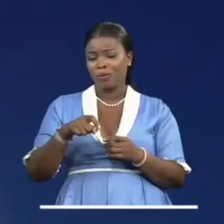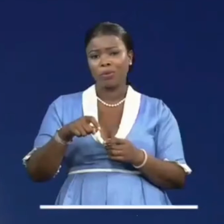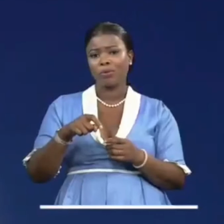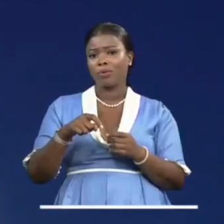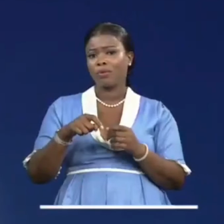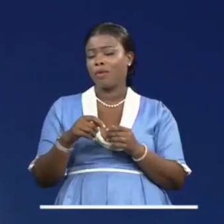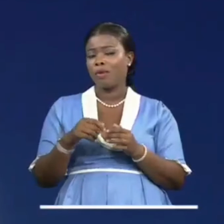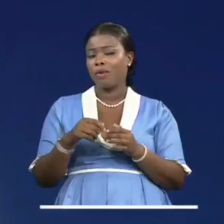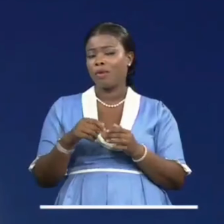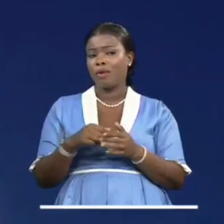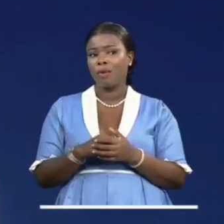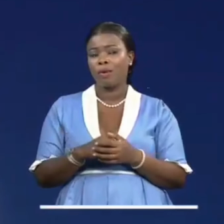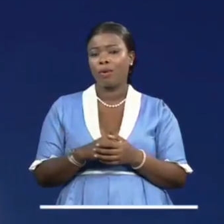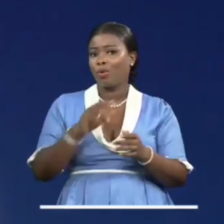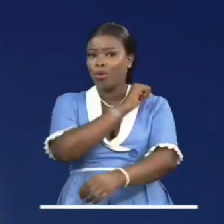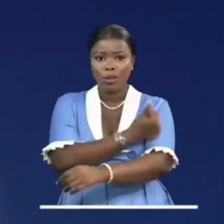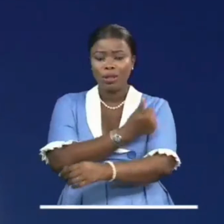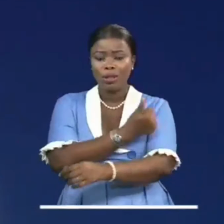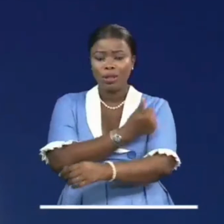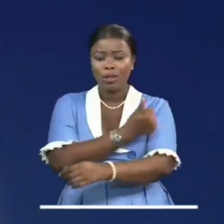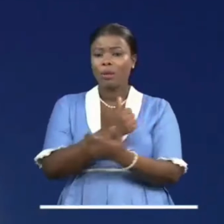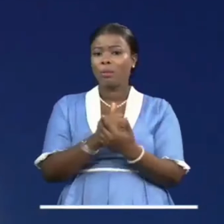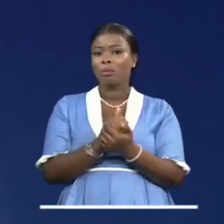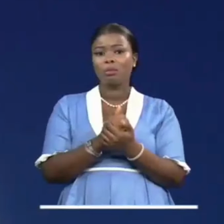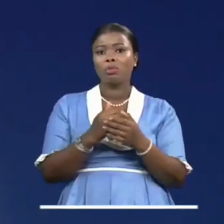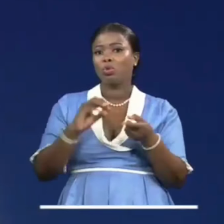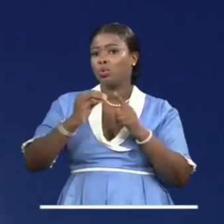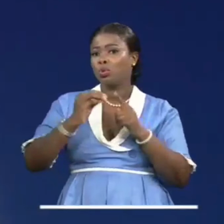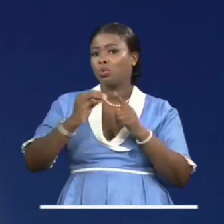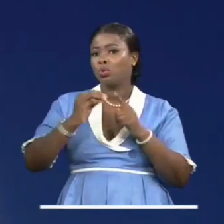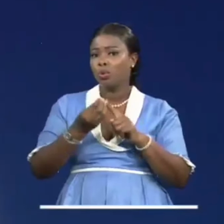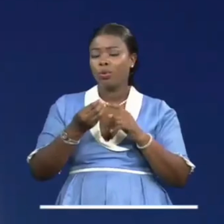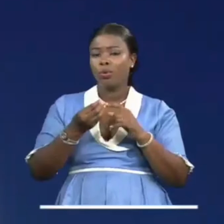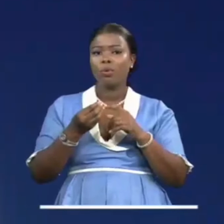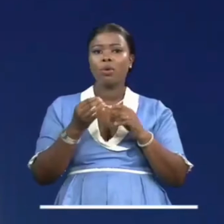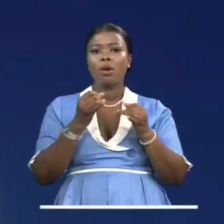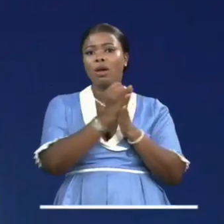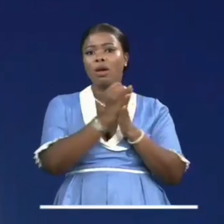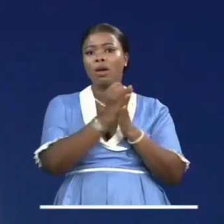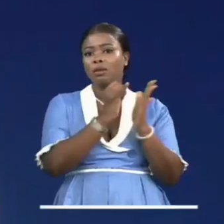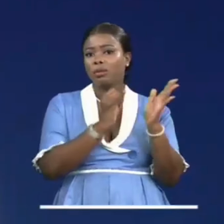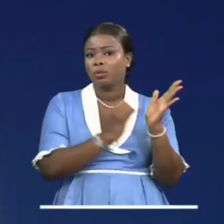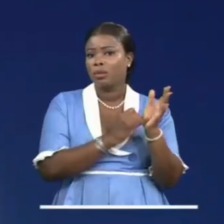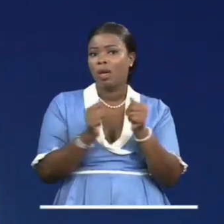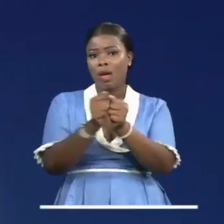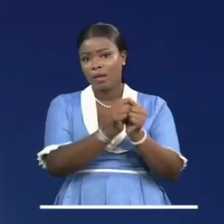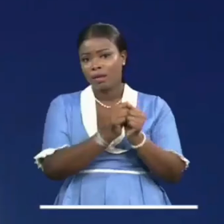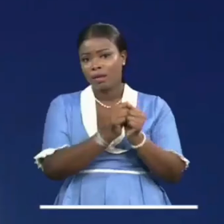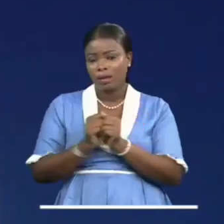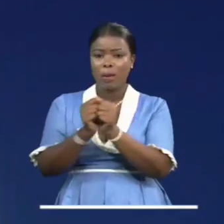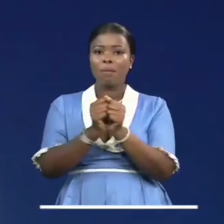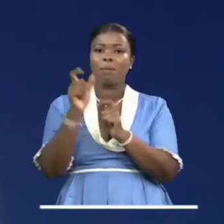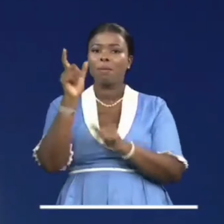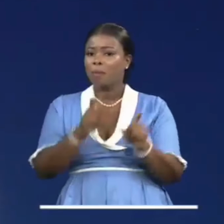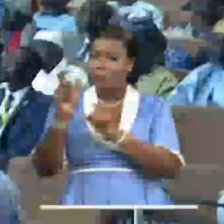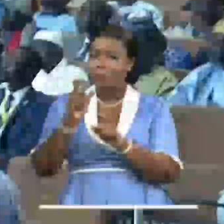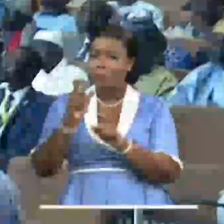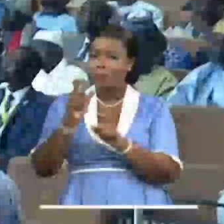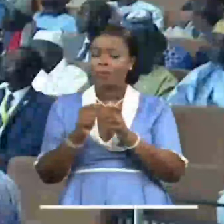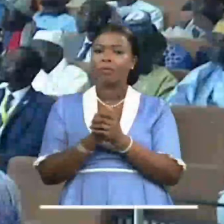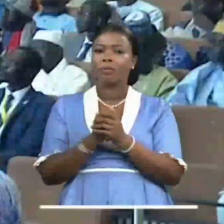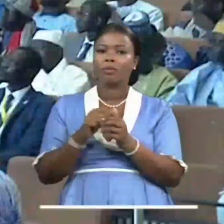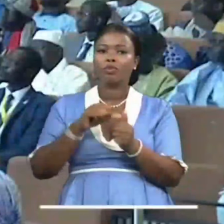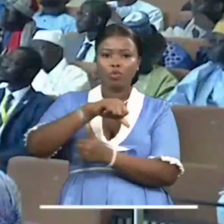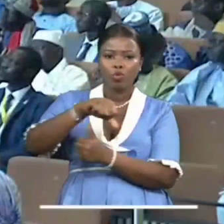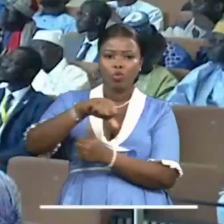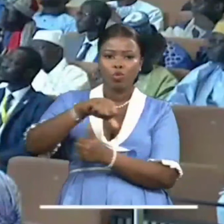uniquement par les autorités ou par les institutions c'est vraiment toute la population ensemble les gens d'un élan solidaire doivent développer le